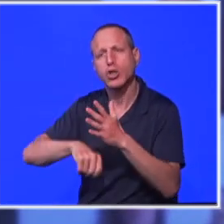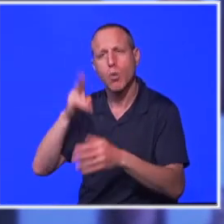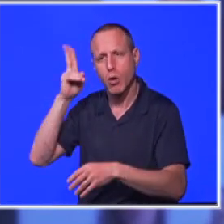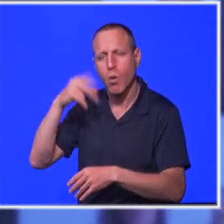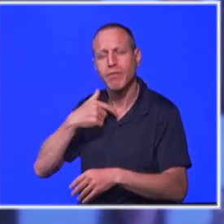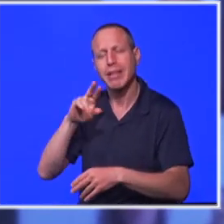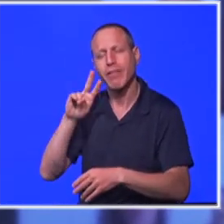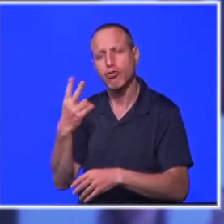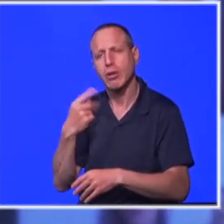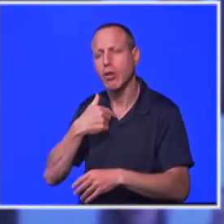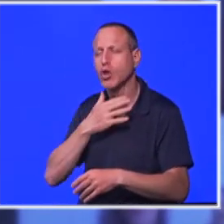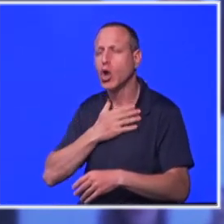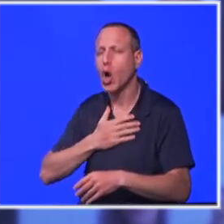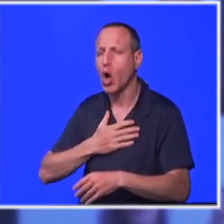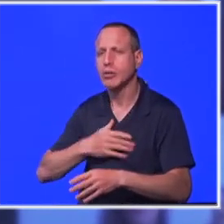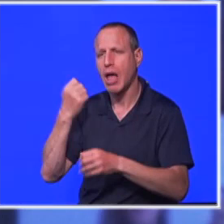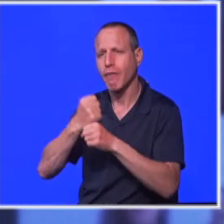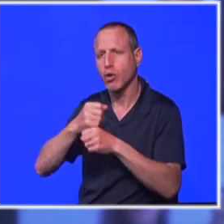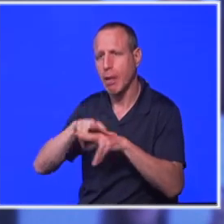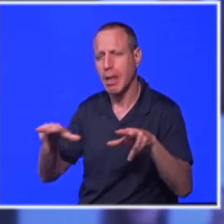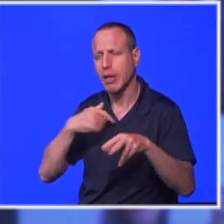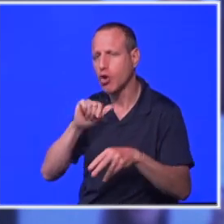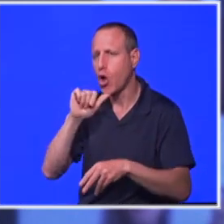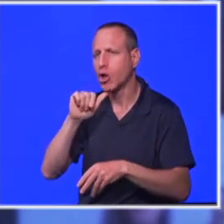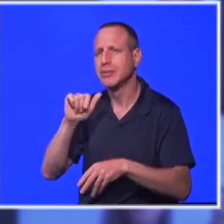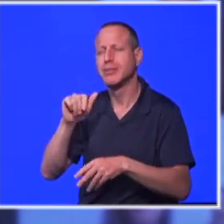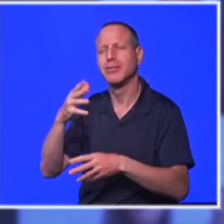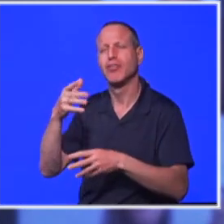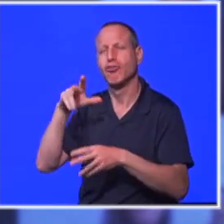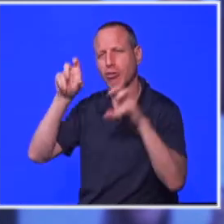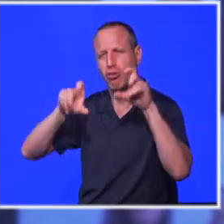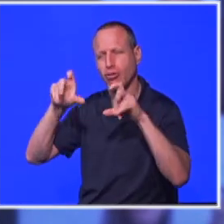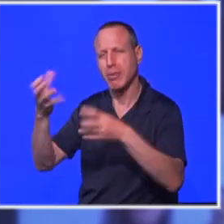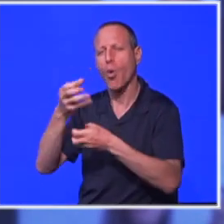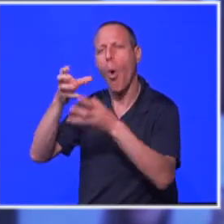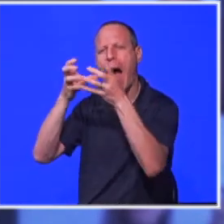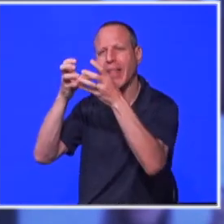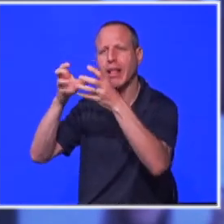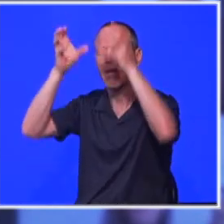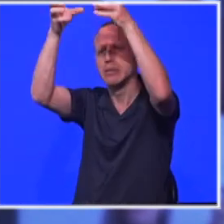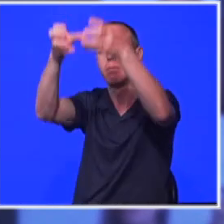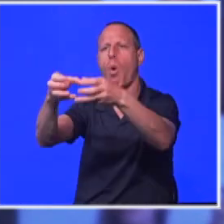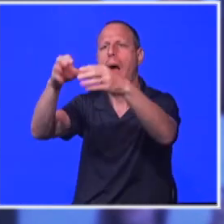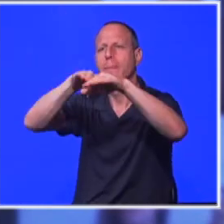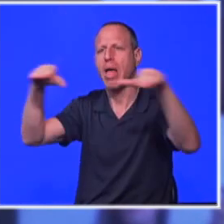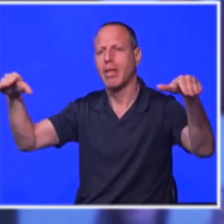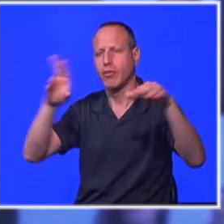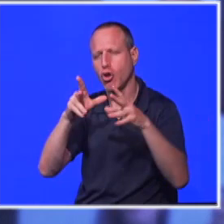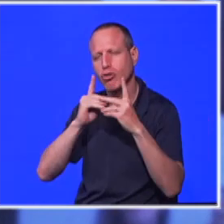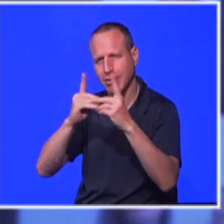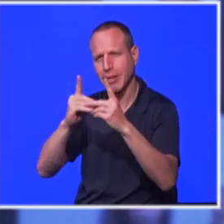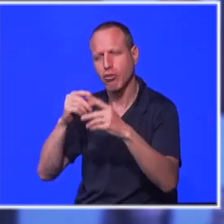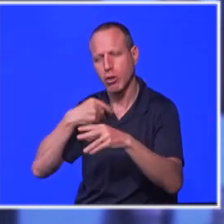בארץ. אני לא רוצה רק שאנשים יקחו את האננס וישימו אותו על המדף. יש דרך שאני יכול להוזיל את המחירים גם בלי היבוא